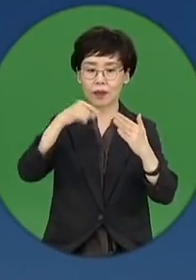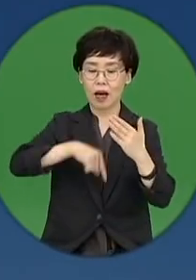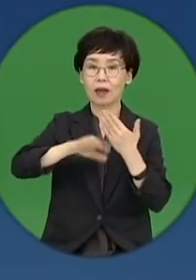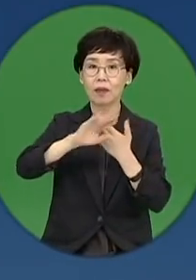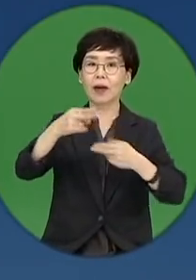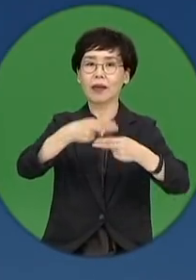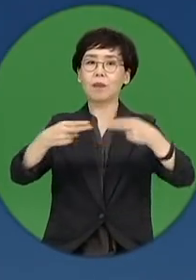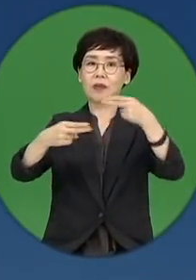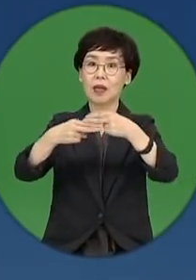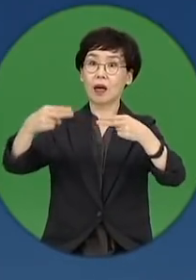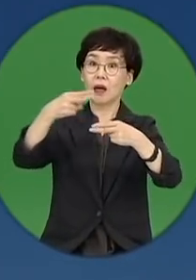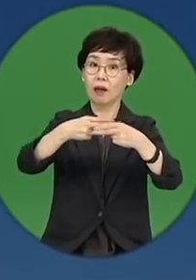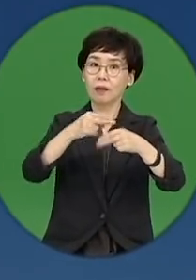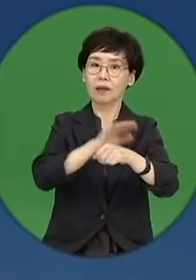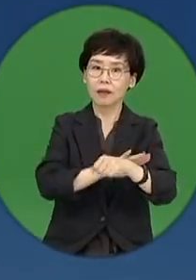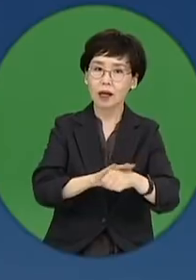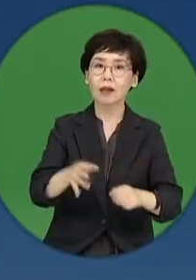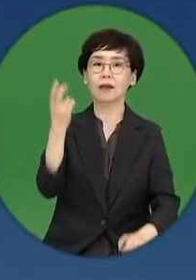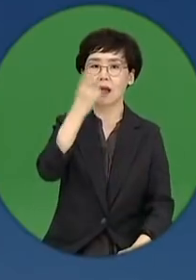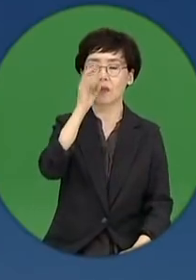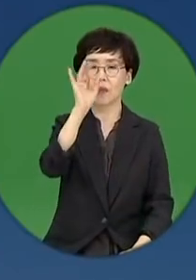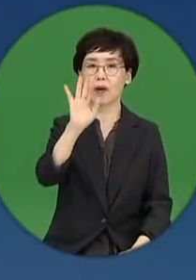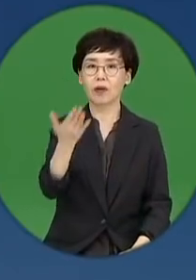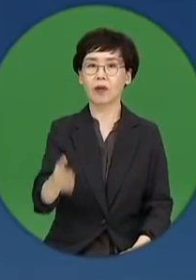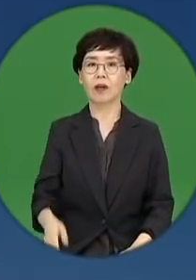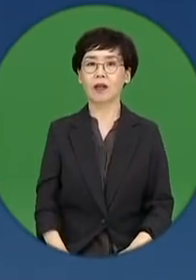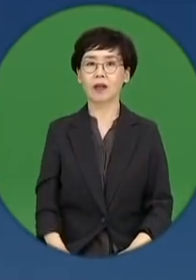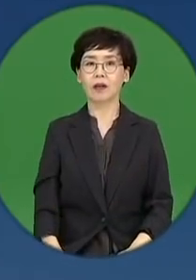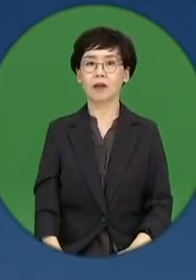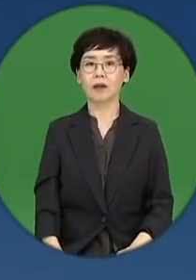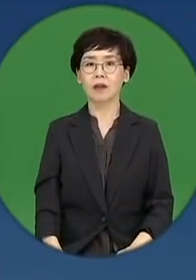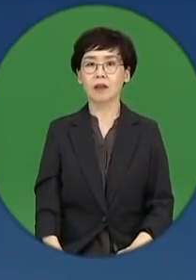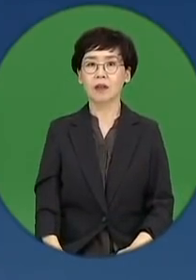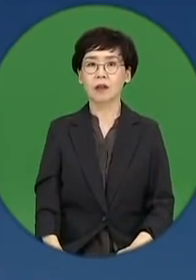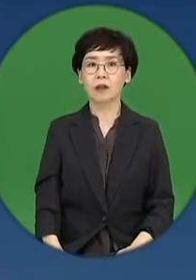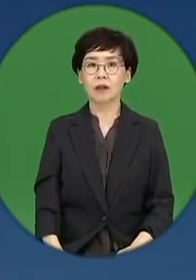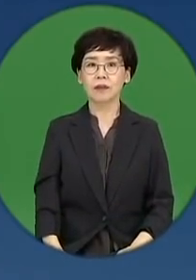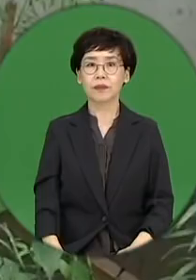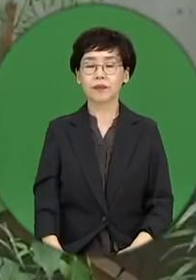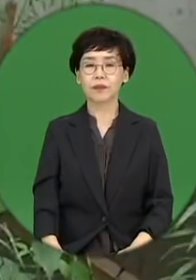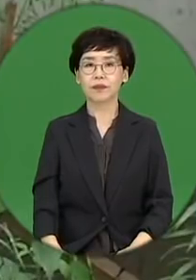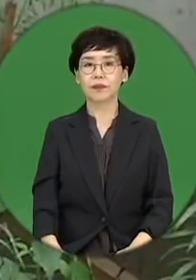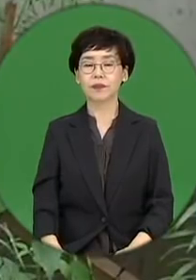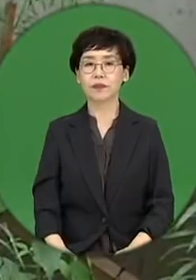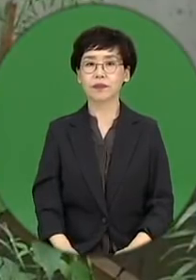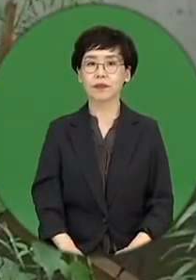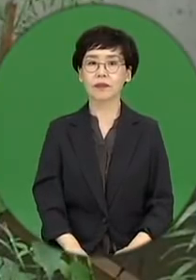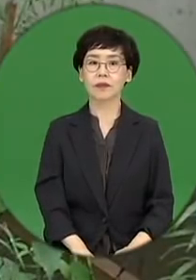담장, 축대 이런 거 잘 관리하셔야겠죠. 송인호 기자의 리포트 한번 보겠습니다.